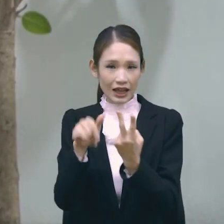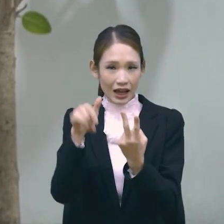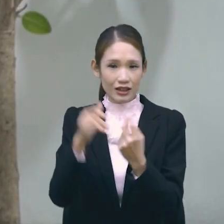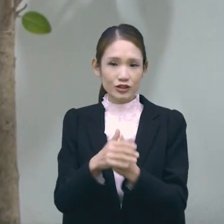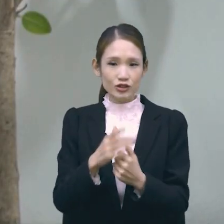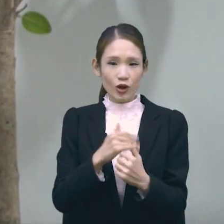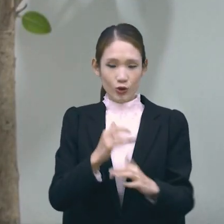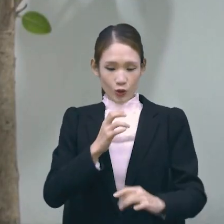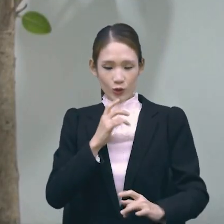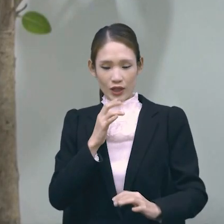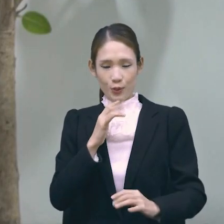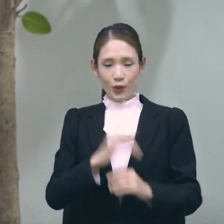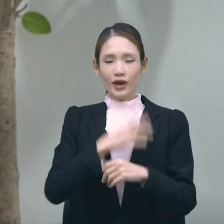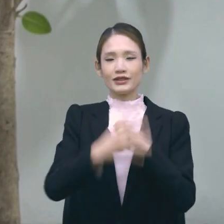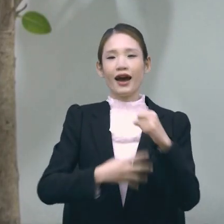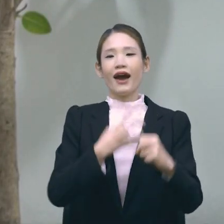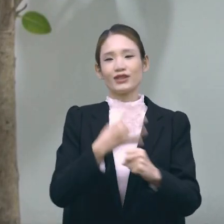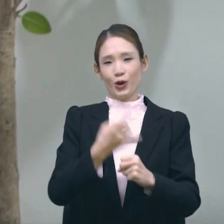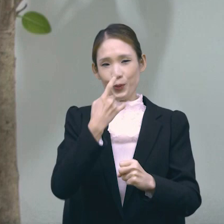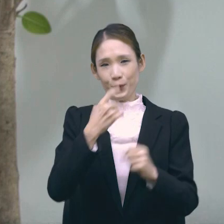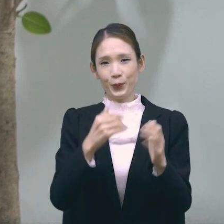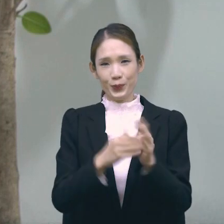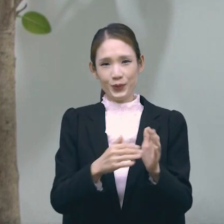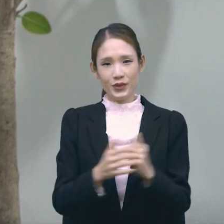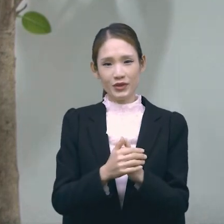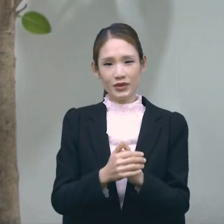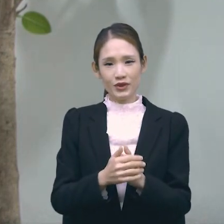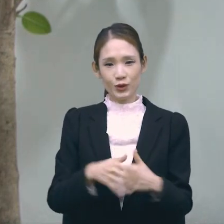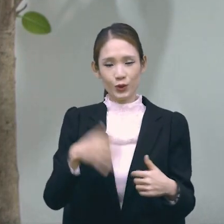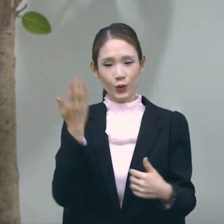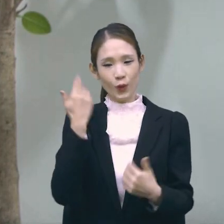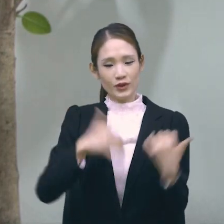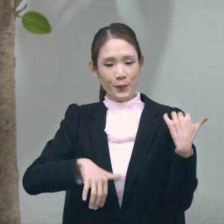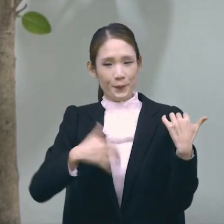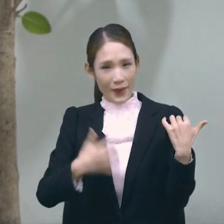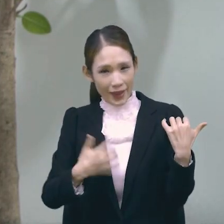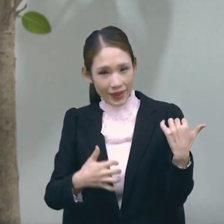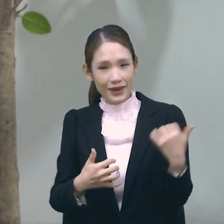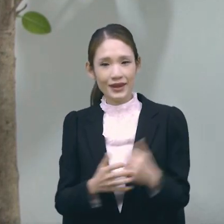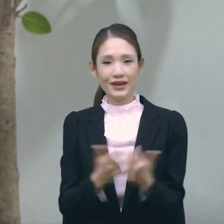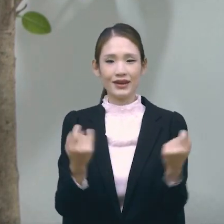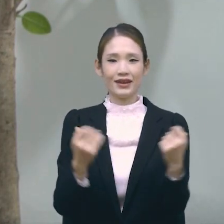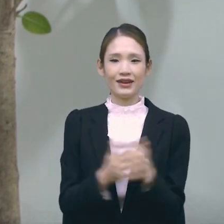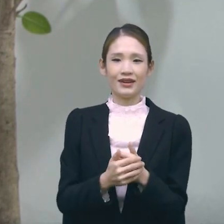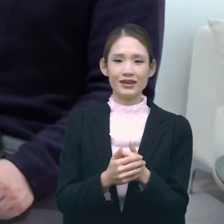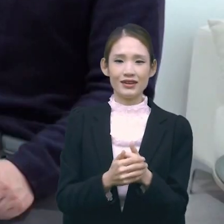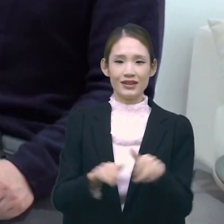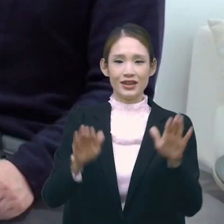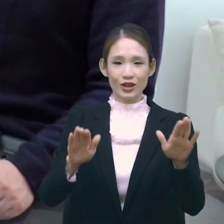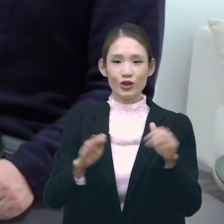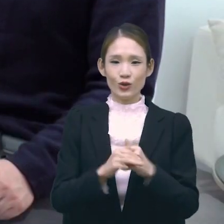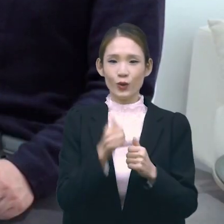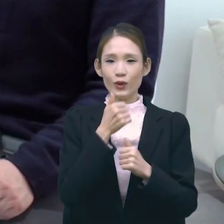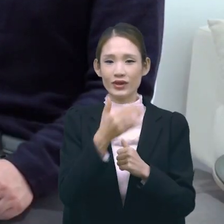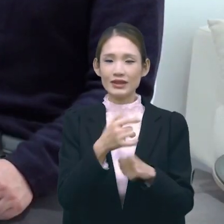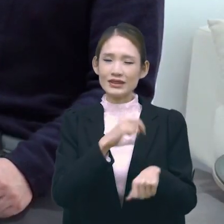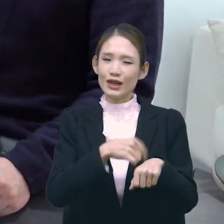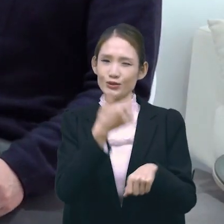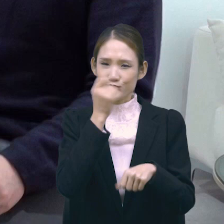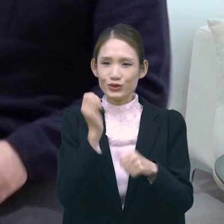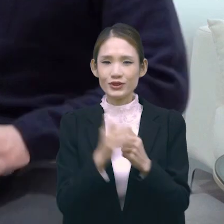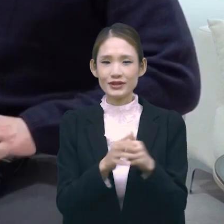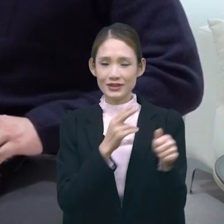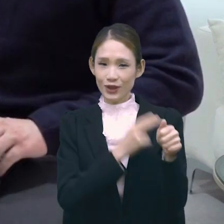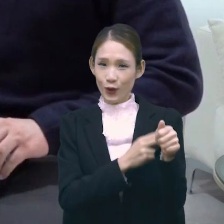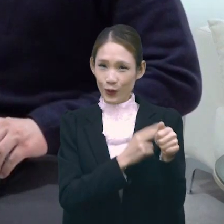1학기. 저도 학교 다닐 때 색소폰 한 4년 했고요. 진짜? 네. 그리고 요즘엔 밴드 하니까 기타 조금. 맞아요. 오늘